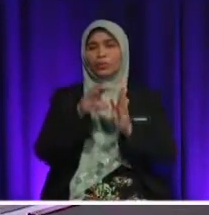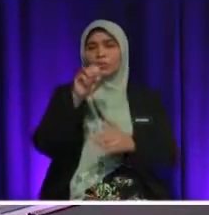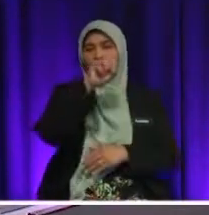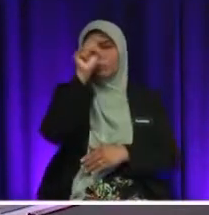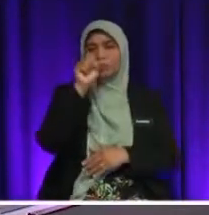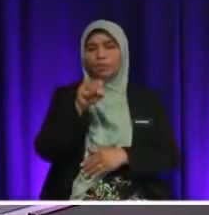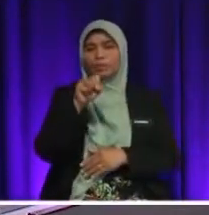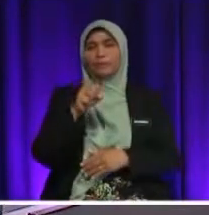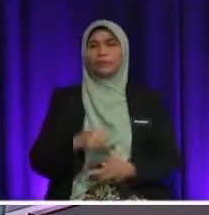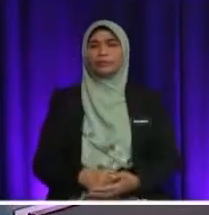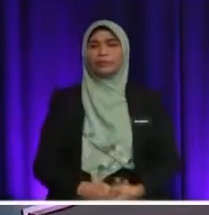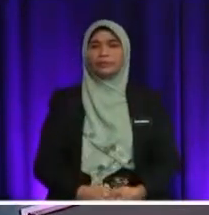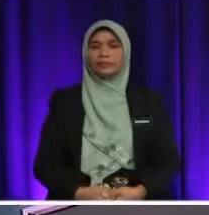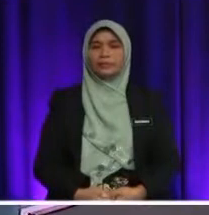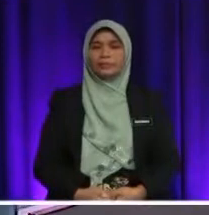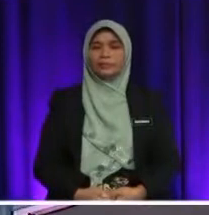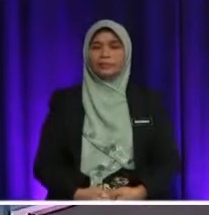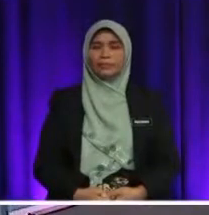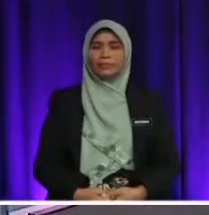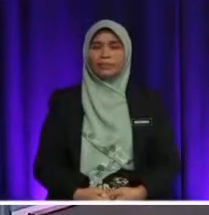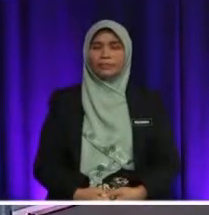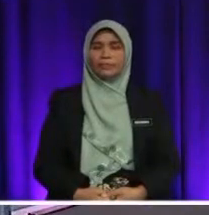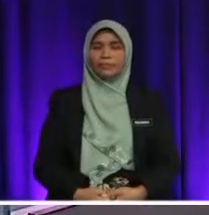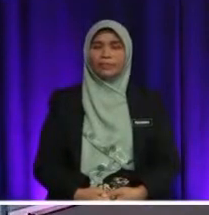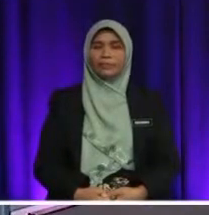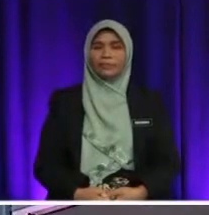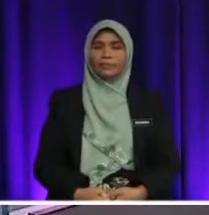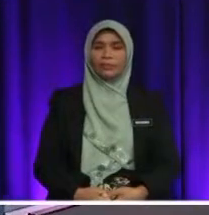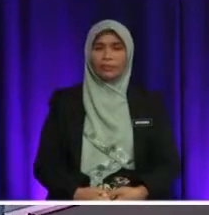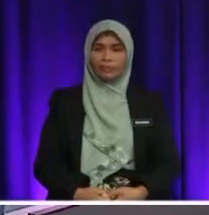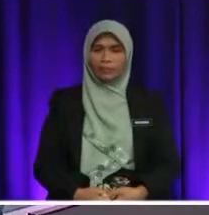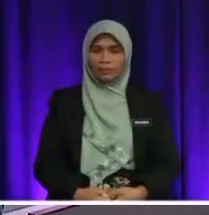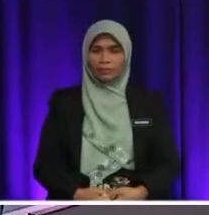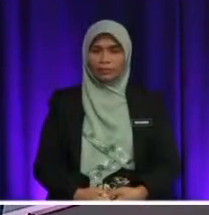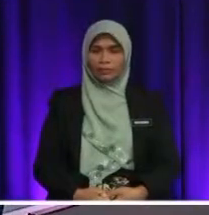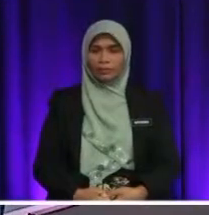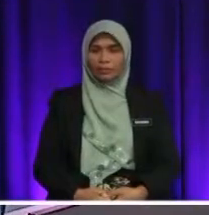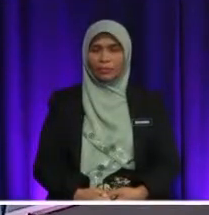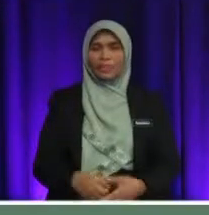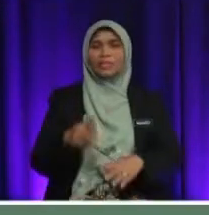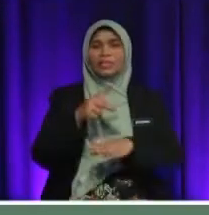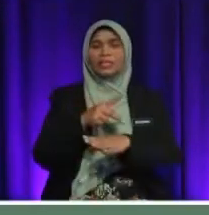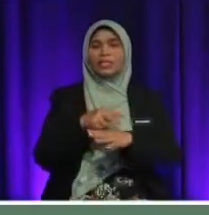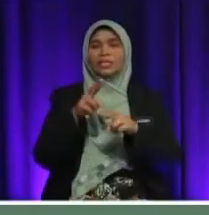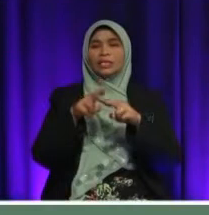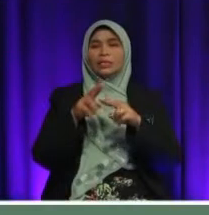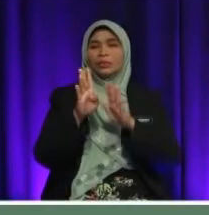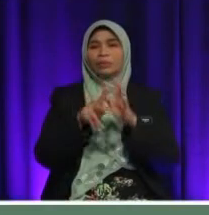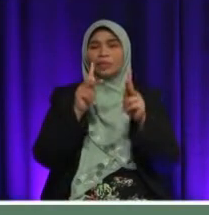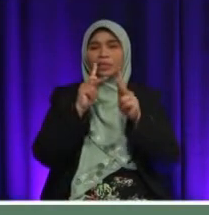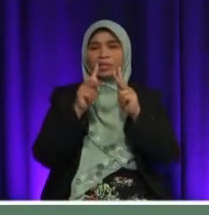fikir Aceh yaitu bacain ketika tersebut seketika duduk berkata-kata